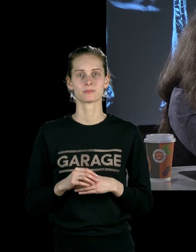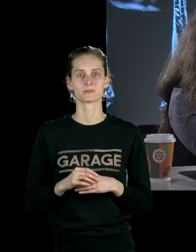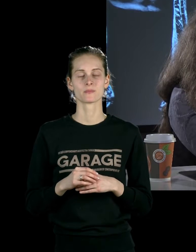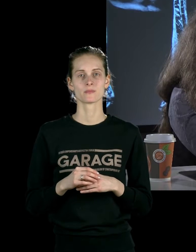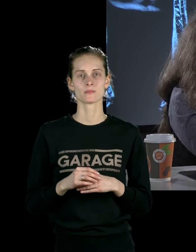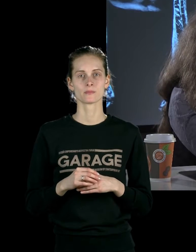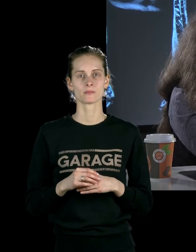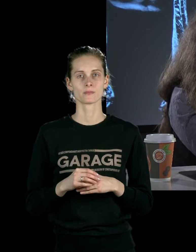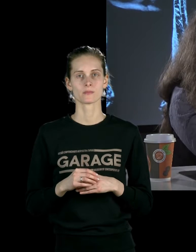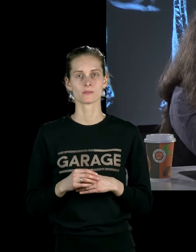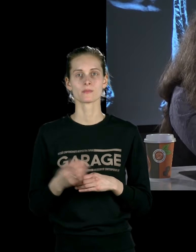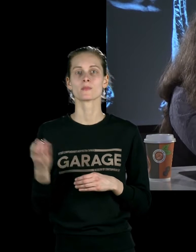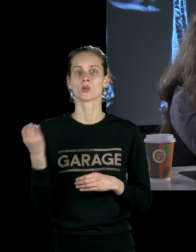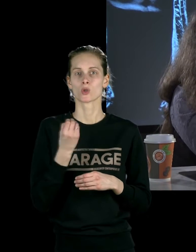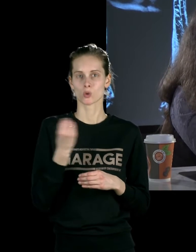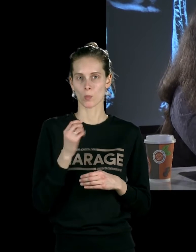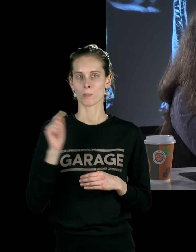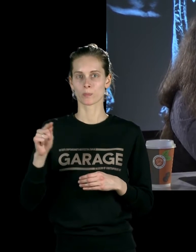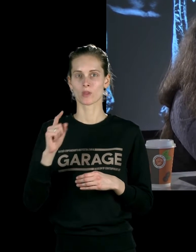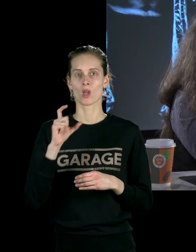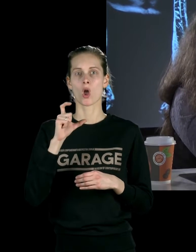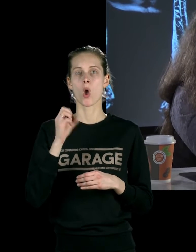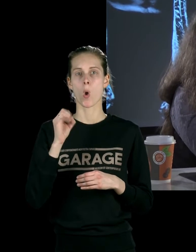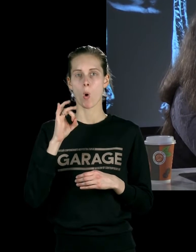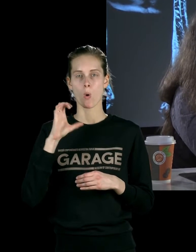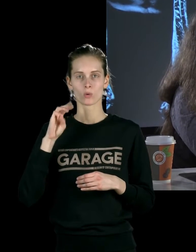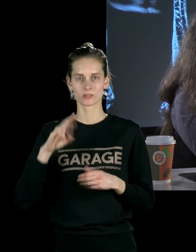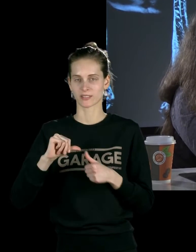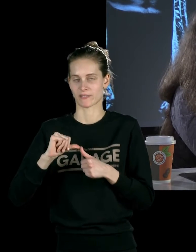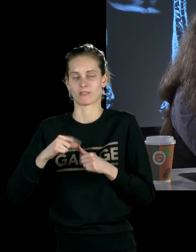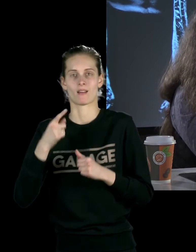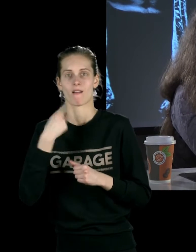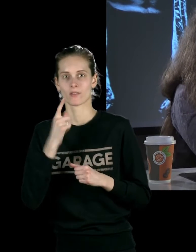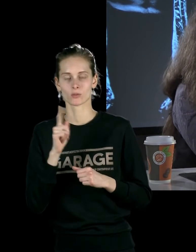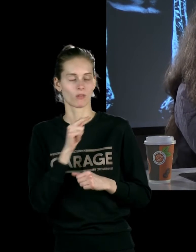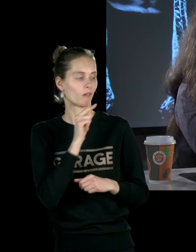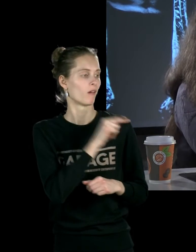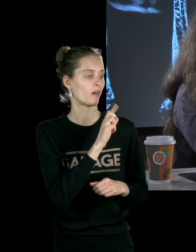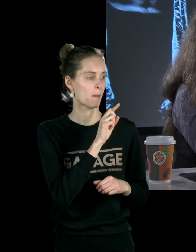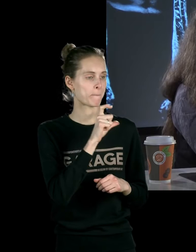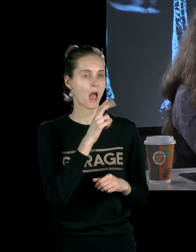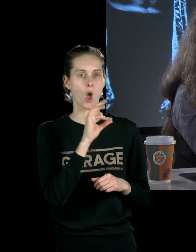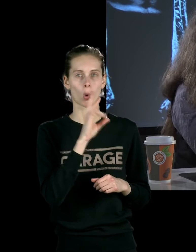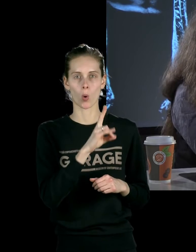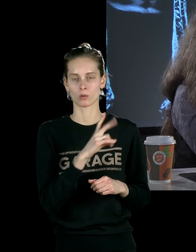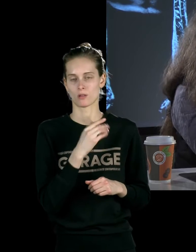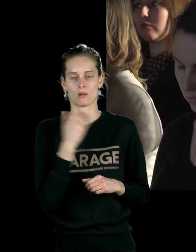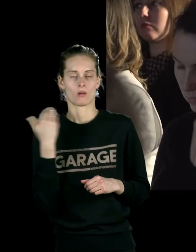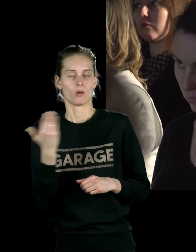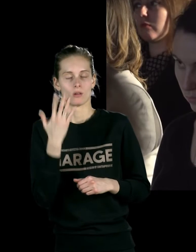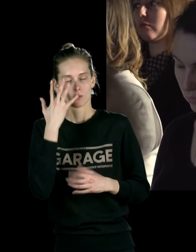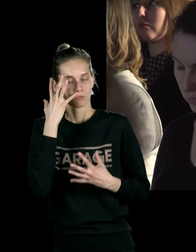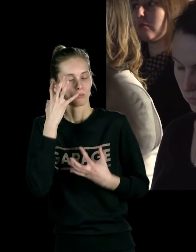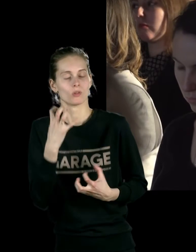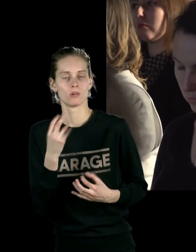Хёрст постоянно говорит о том, что Бэкон — это его любимый художник. Не так давно была,